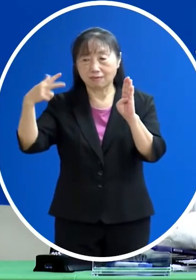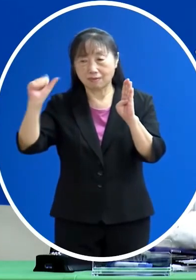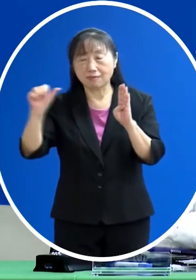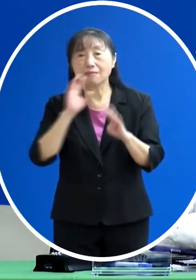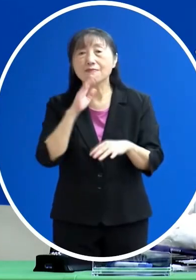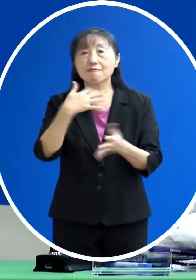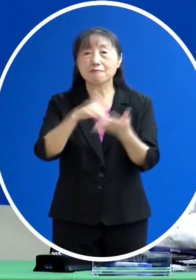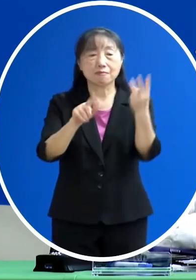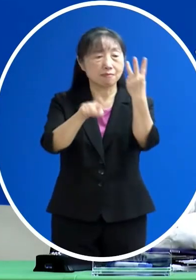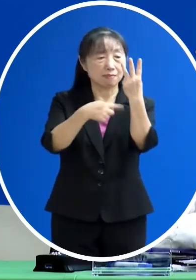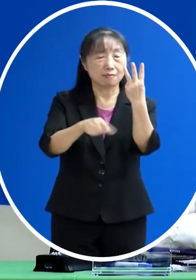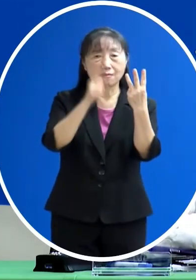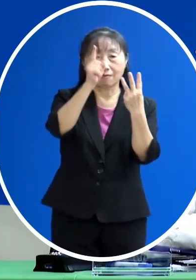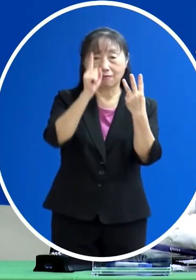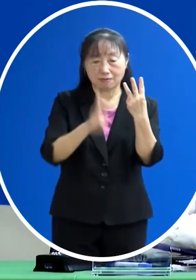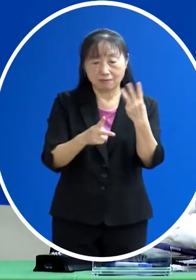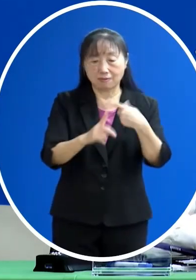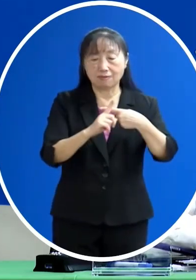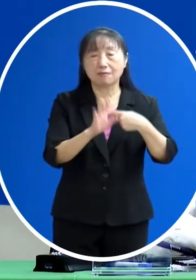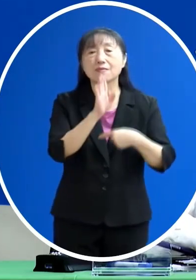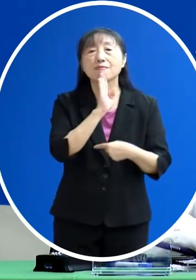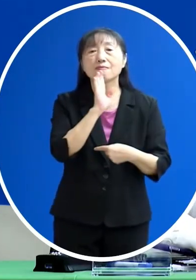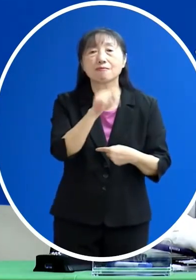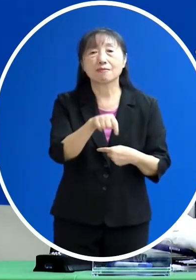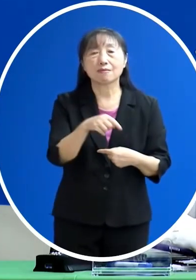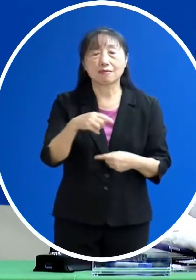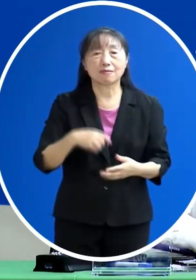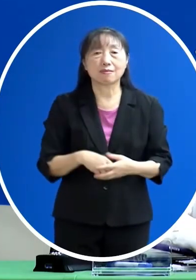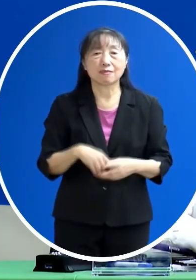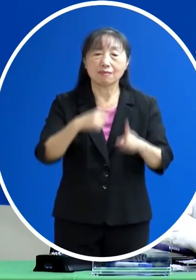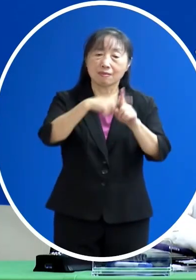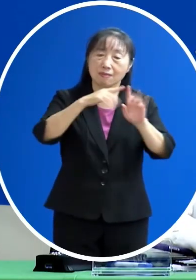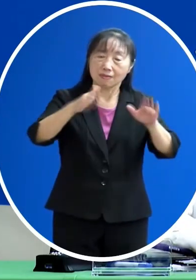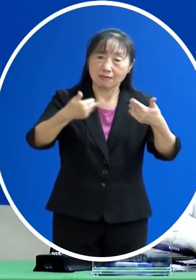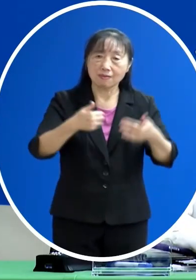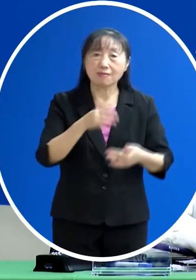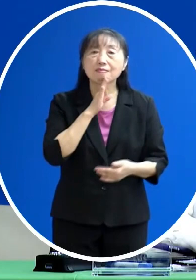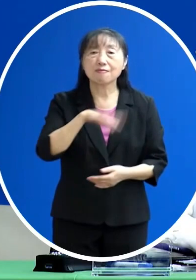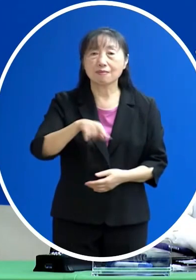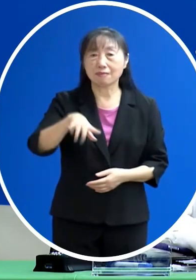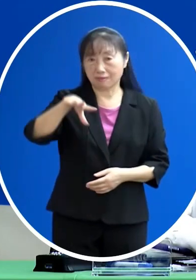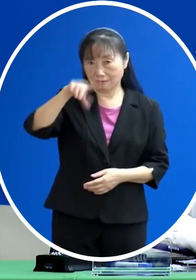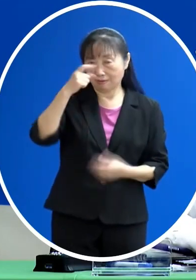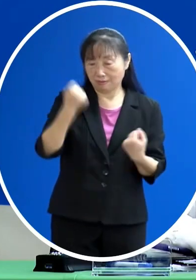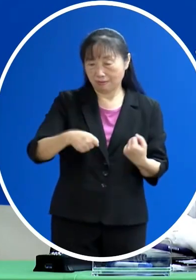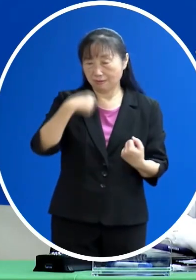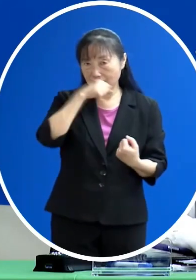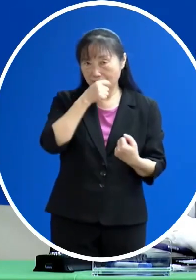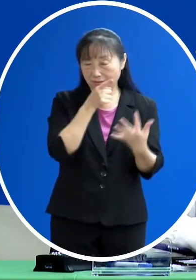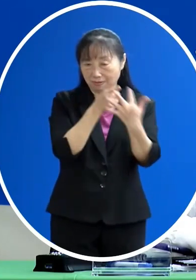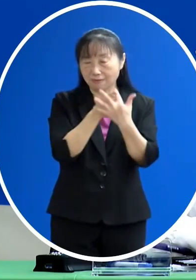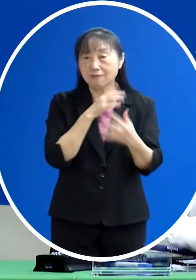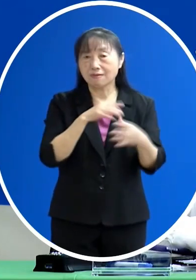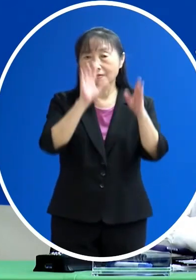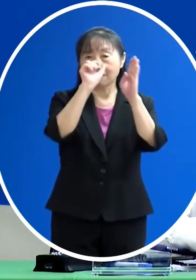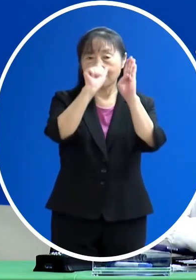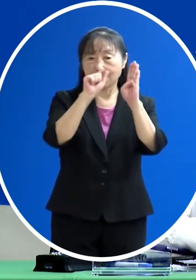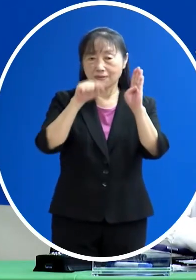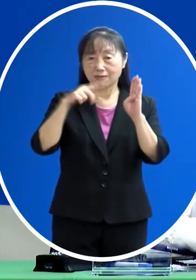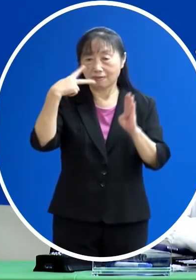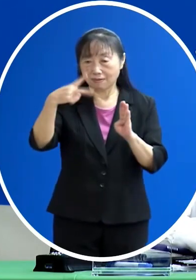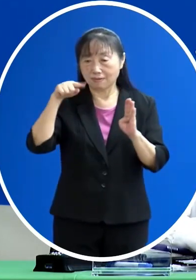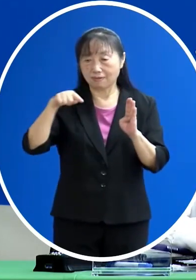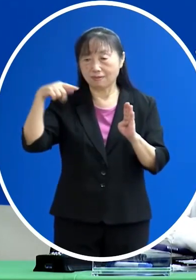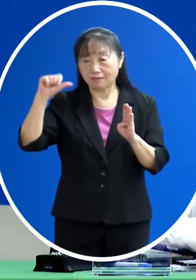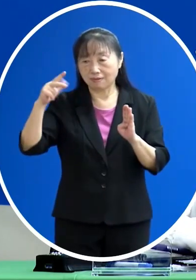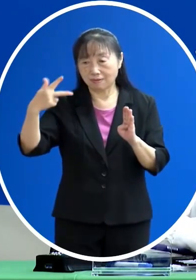于3例这个重复感染的一个情形，都是属于轻症哈。所以这是我们首次有检出这个2.75。不